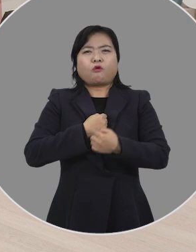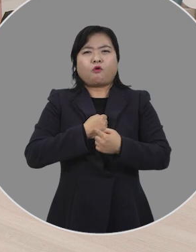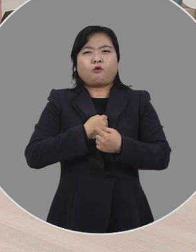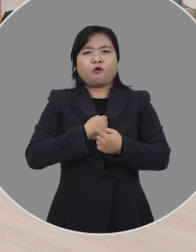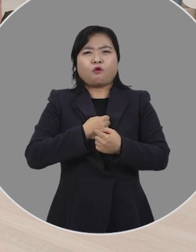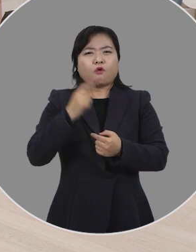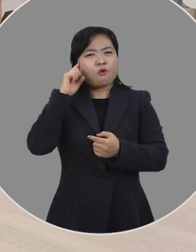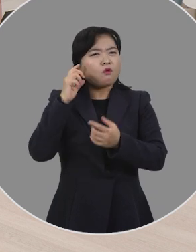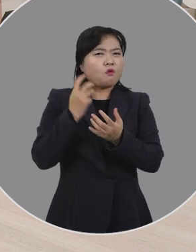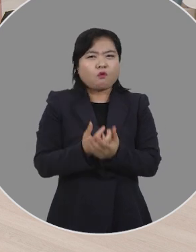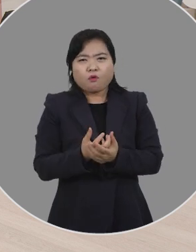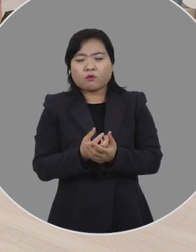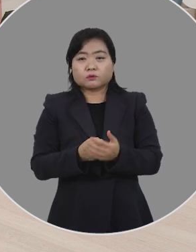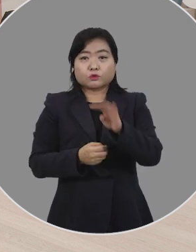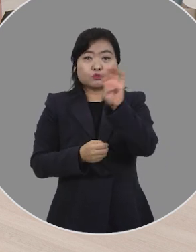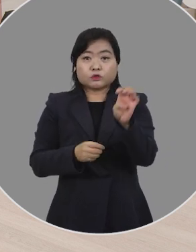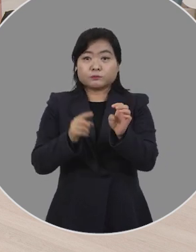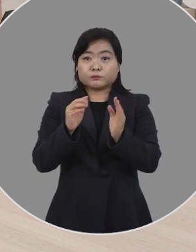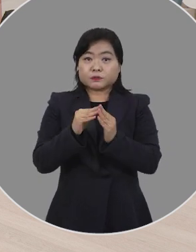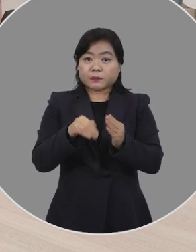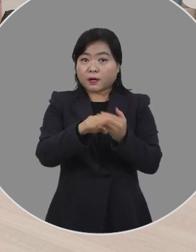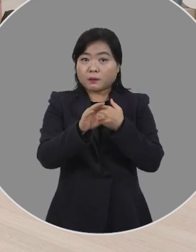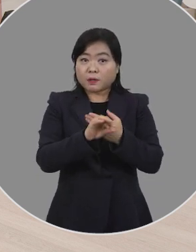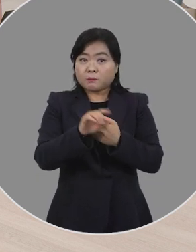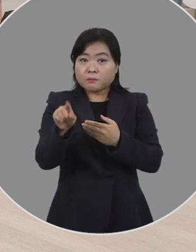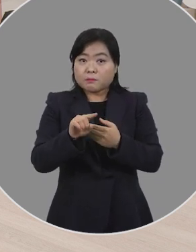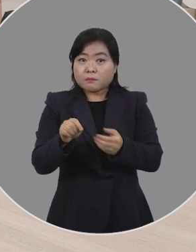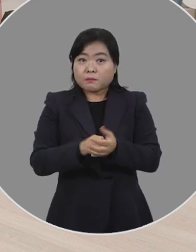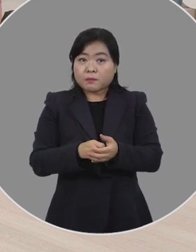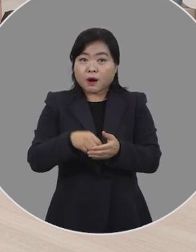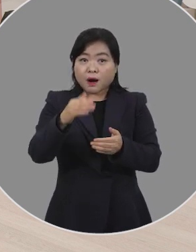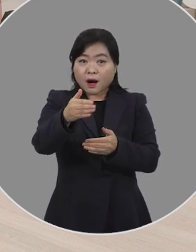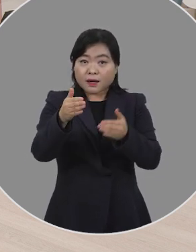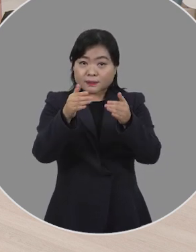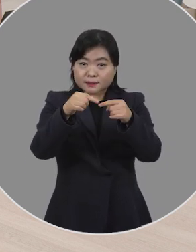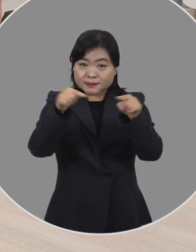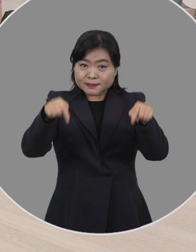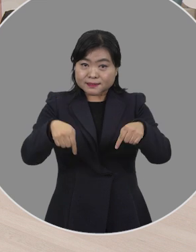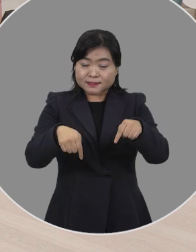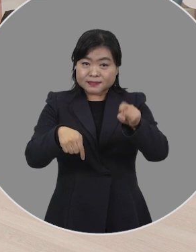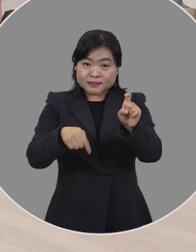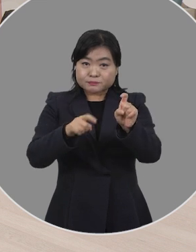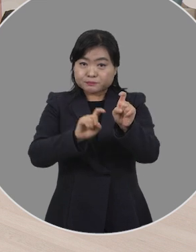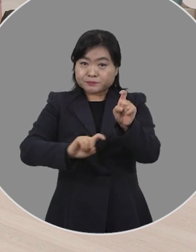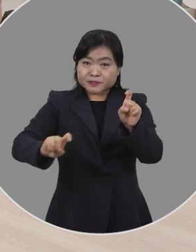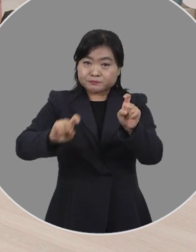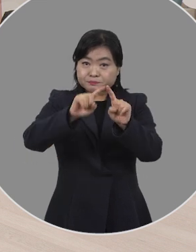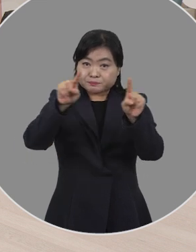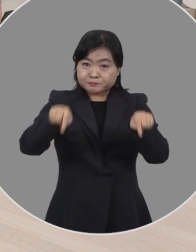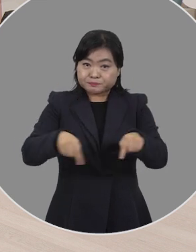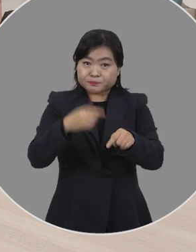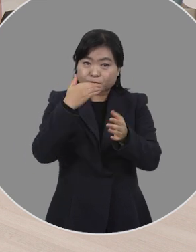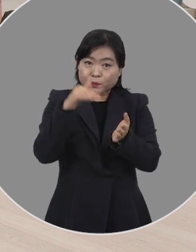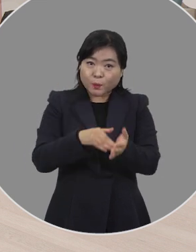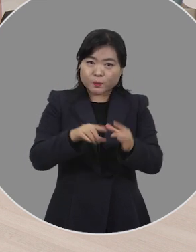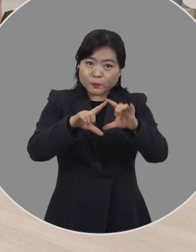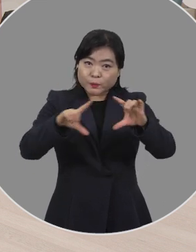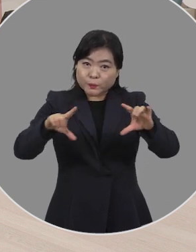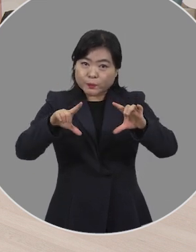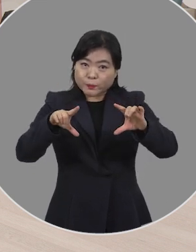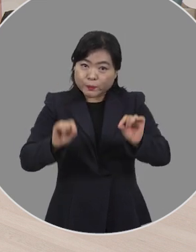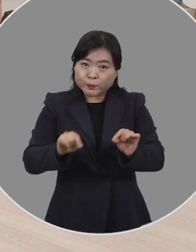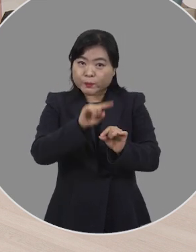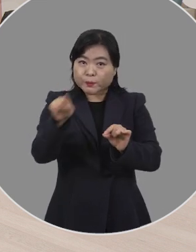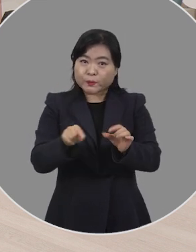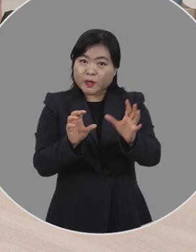충격받았고 유럽 길에 가면 이렇잖아요. 박석 길이 10cm, 10cm 이렇게 모난 돌이잖아요. 딱 그